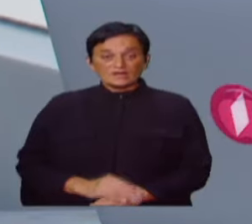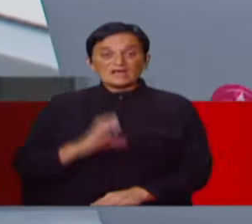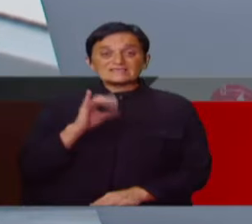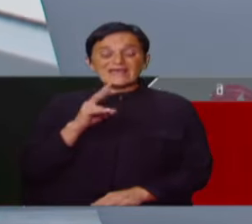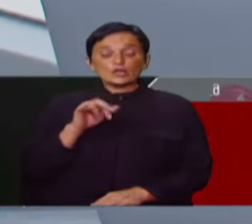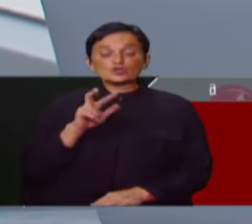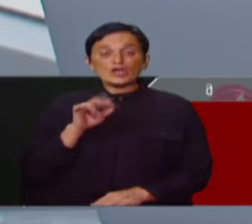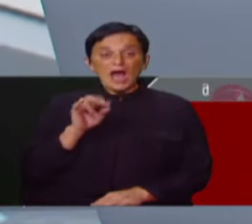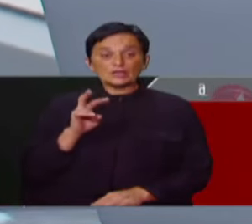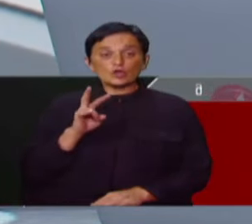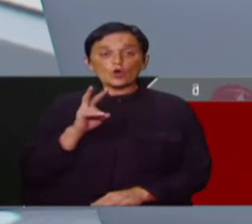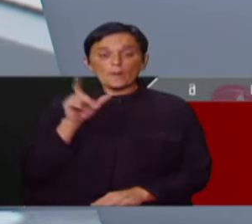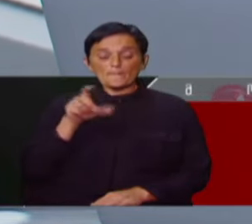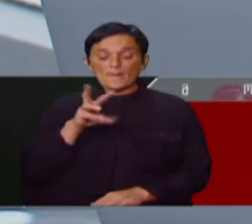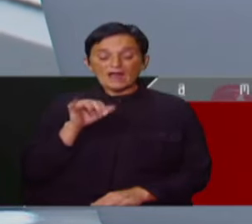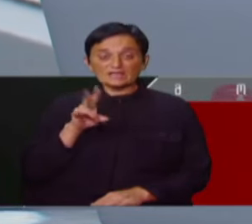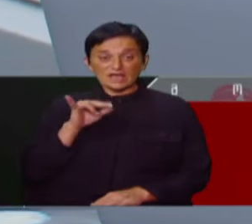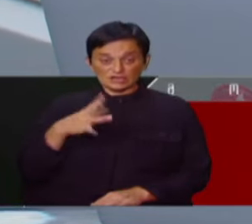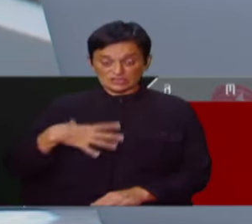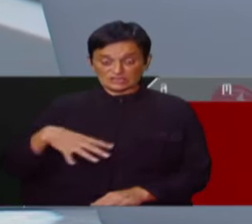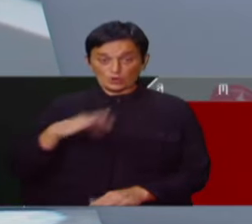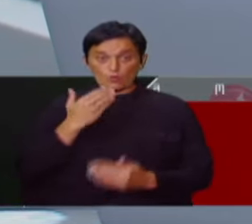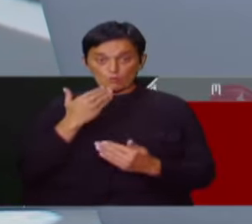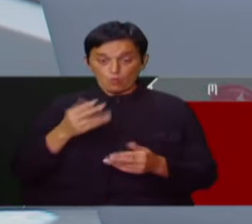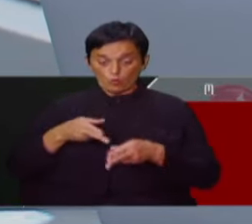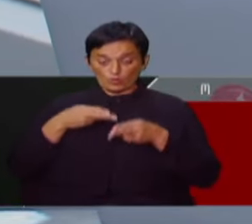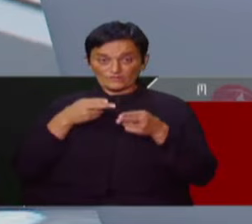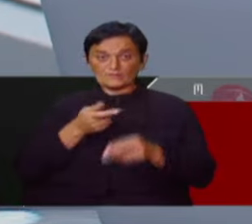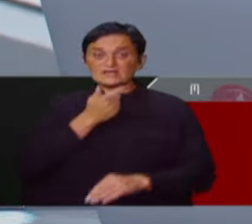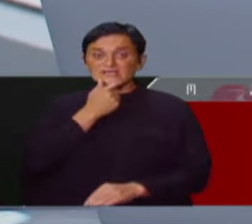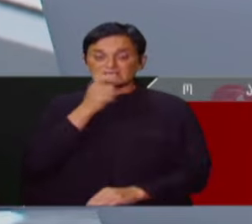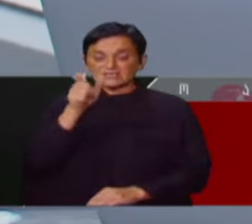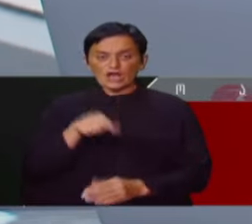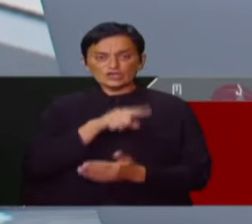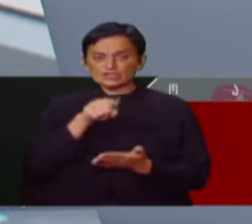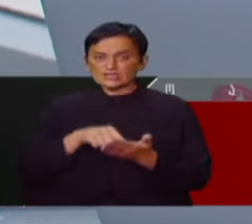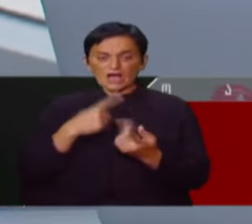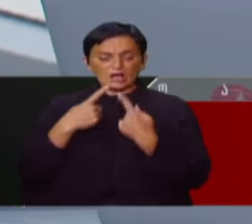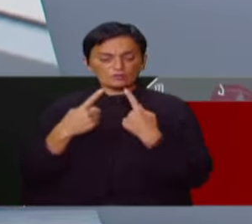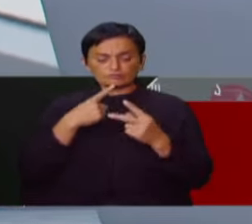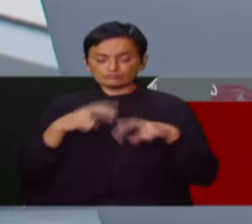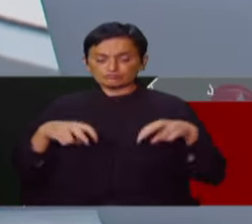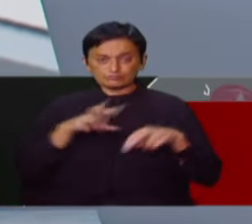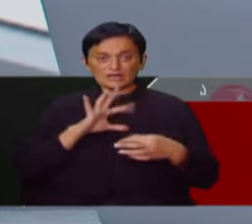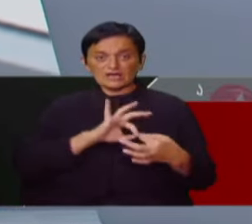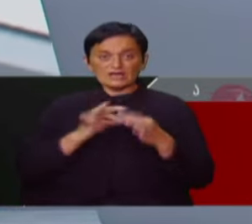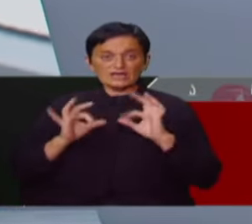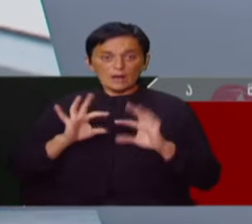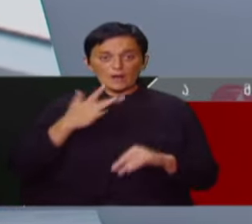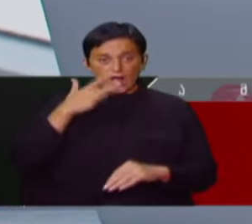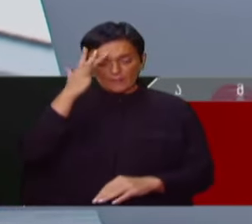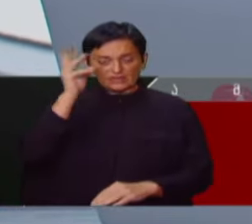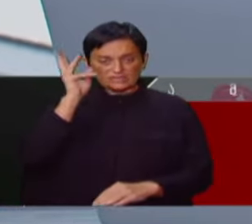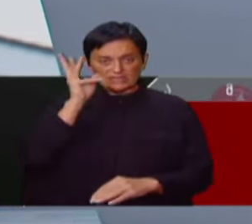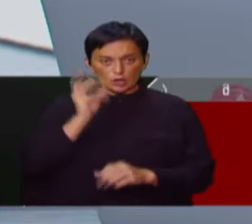Senator Jean Shahinise da Congressman Mike Turner-i sakartveloshi bolo vizitisas Mikhail Saakashvili sakitkhi ar ganxilula ganmarteba amis shesakheb Amerikis